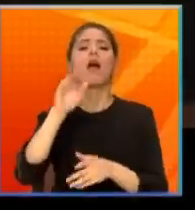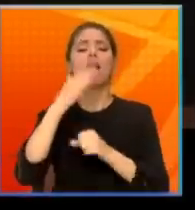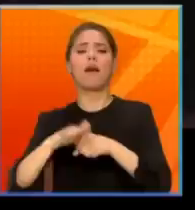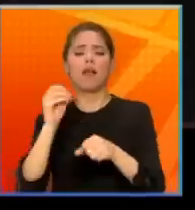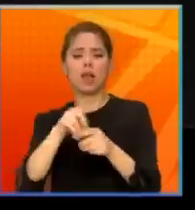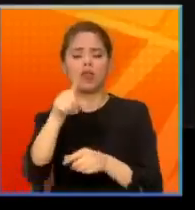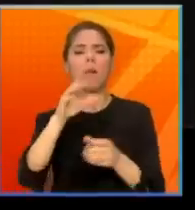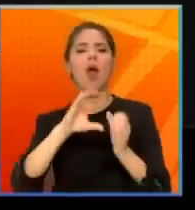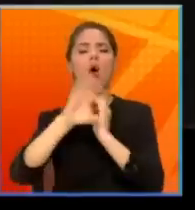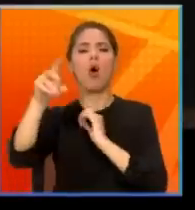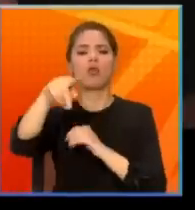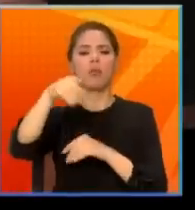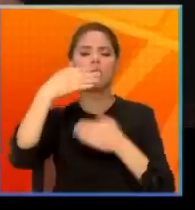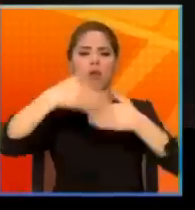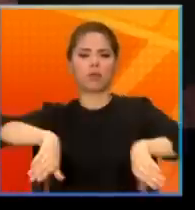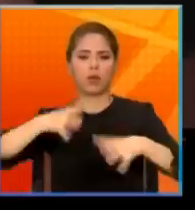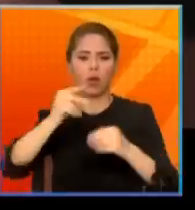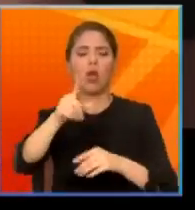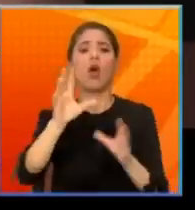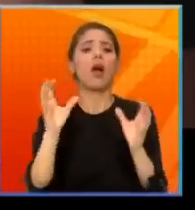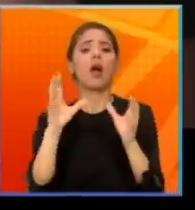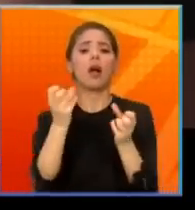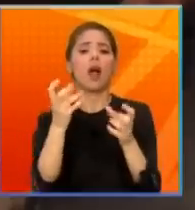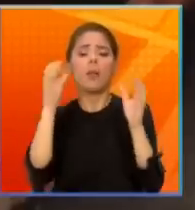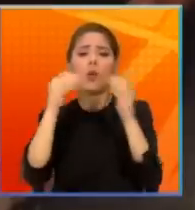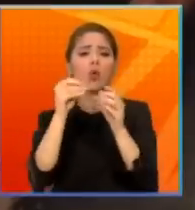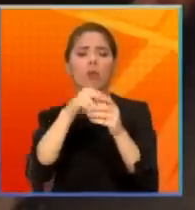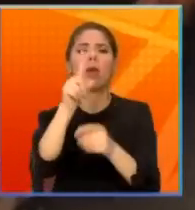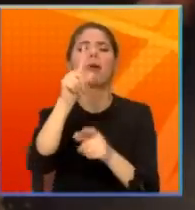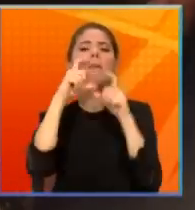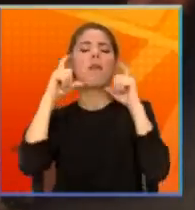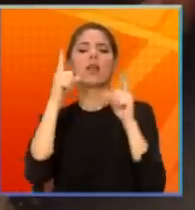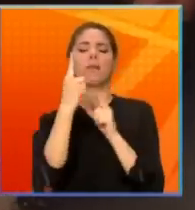önü kesildi. Kalabalık grupta sadece bir kişi maske takıyordu.